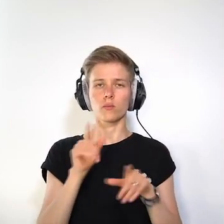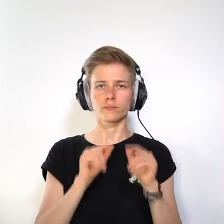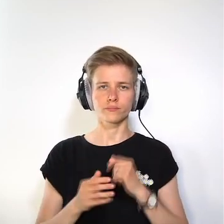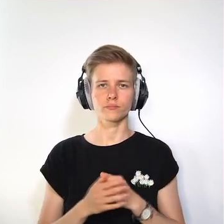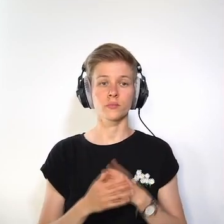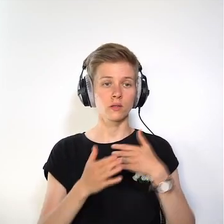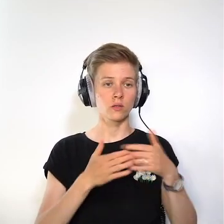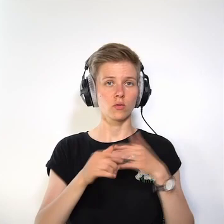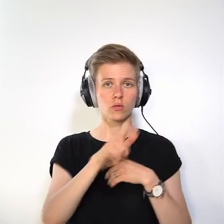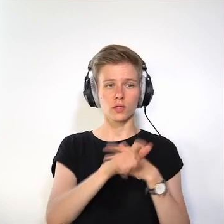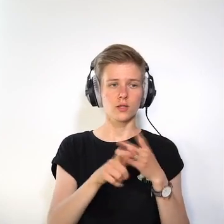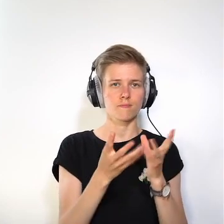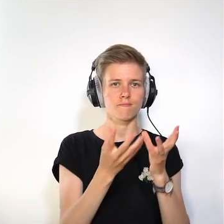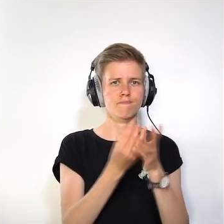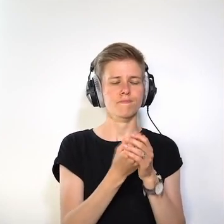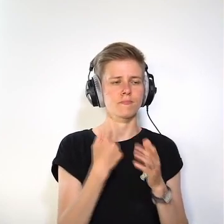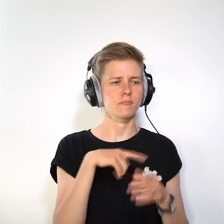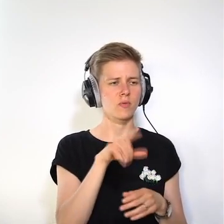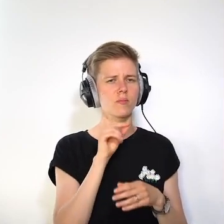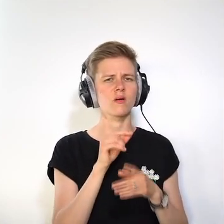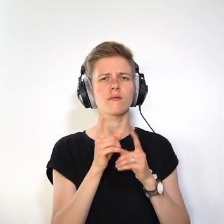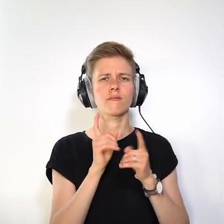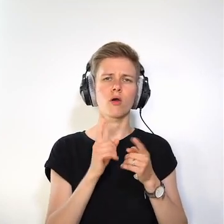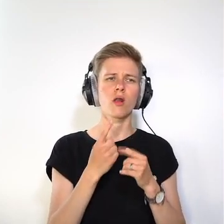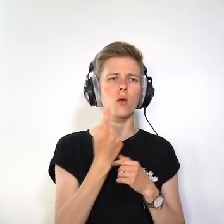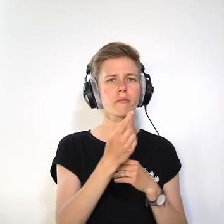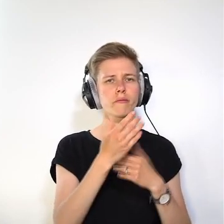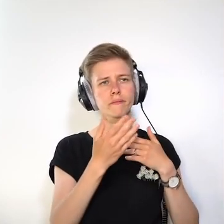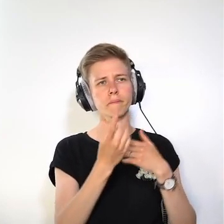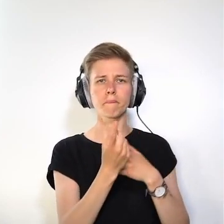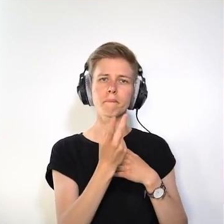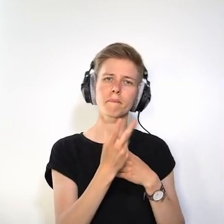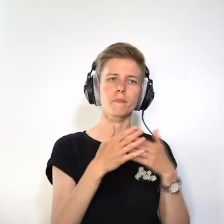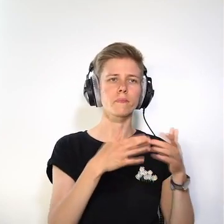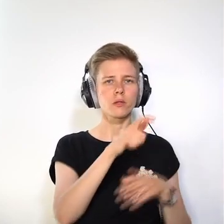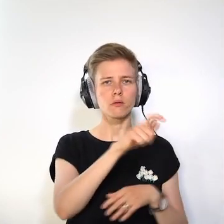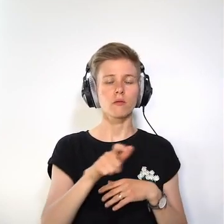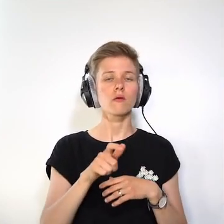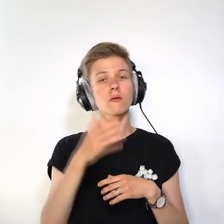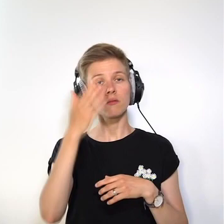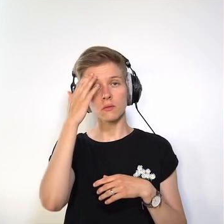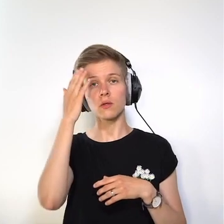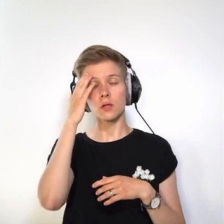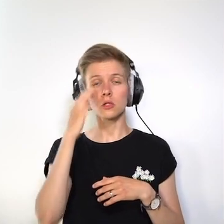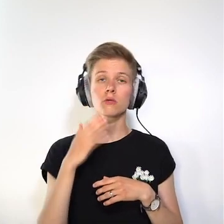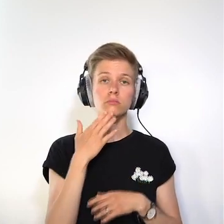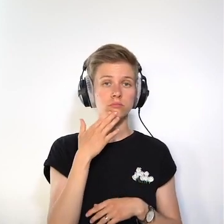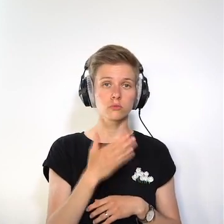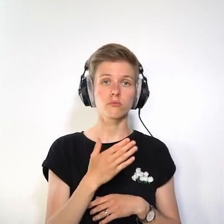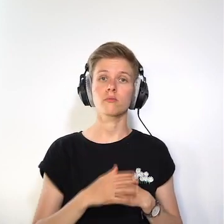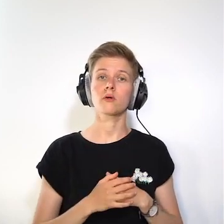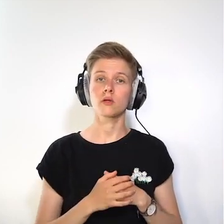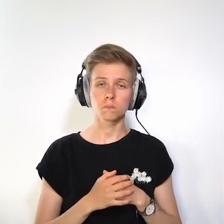työntekijöiden keskuudessa huomasin, että siellä saattaa yksittäisillä työntekijöillä olla kohtuullisen hyvät tiedot seksuaalisen suuntautumiseen